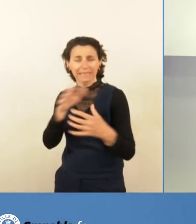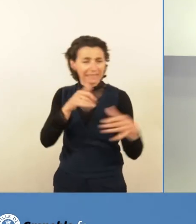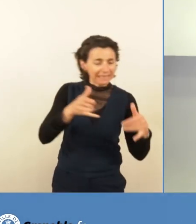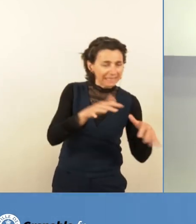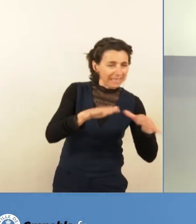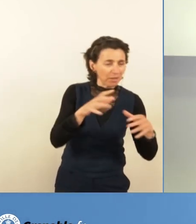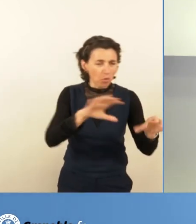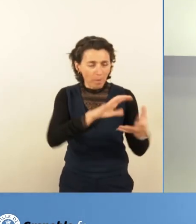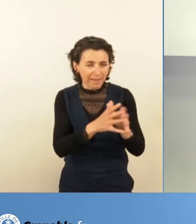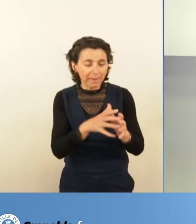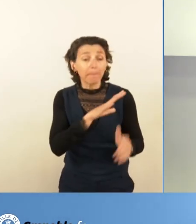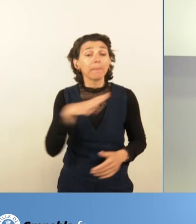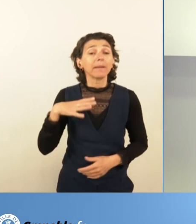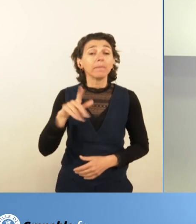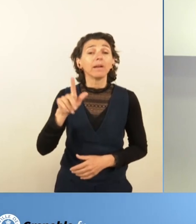parole